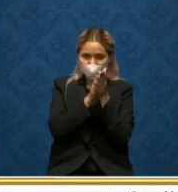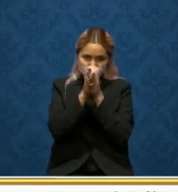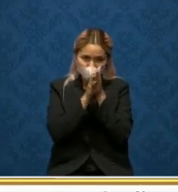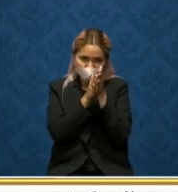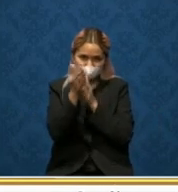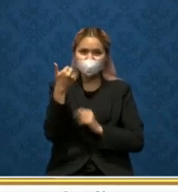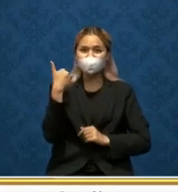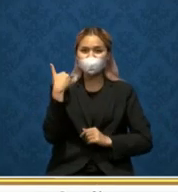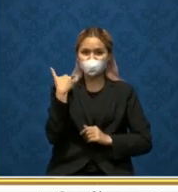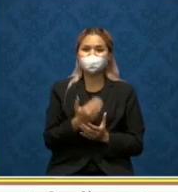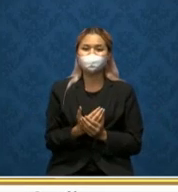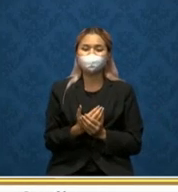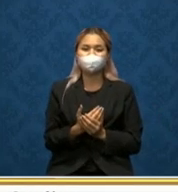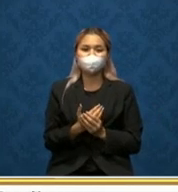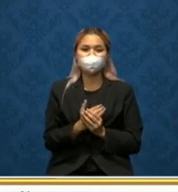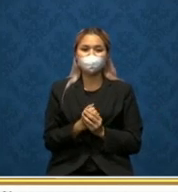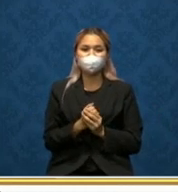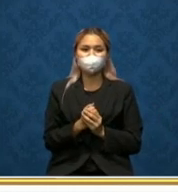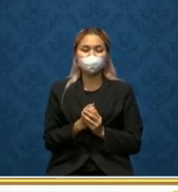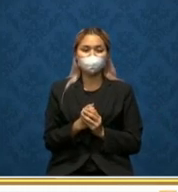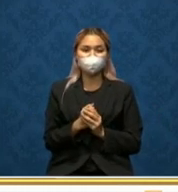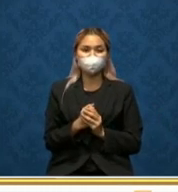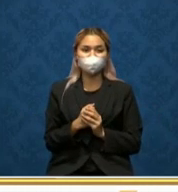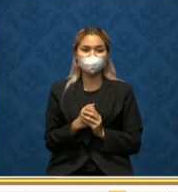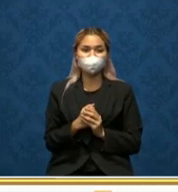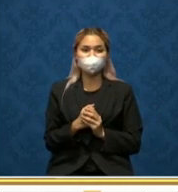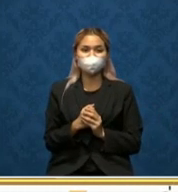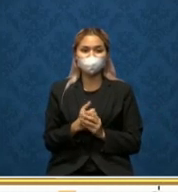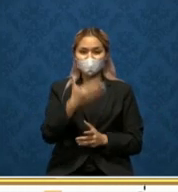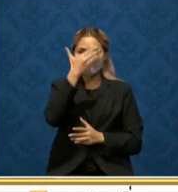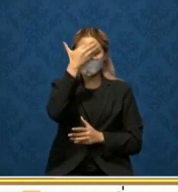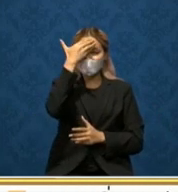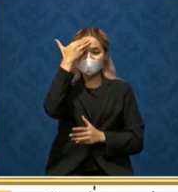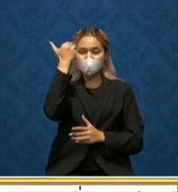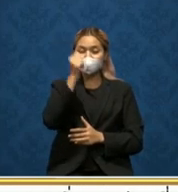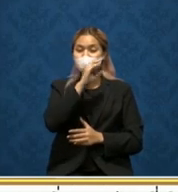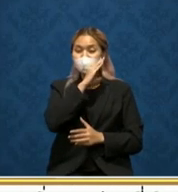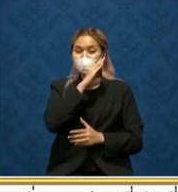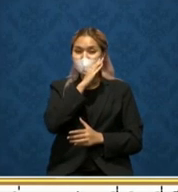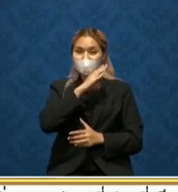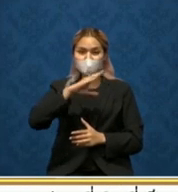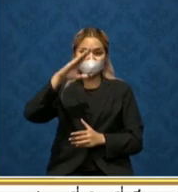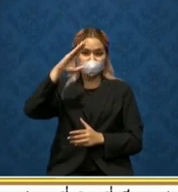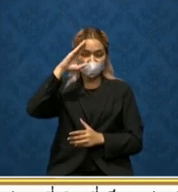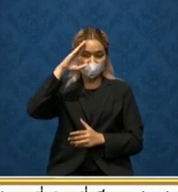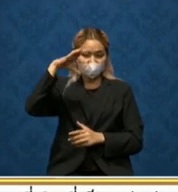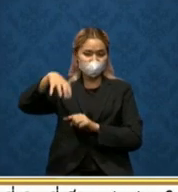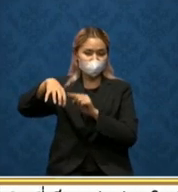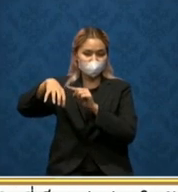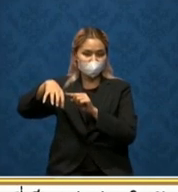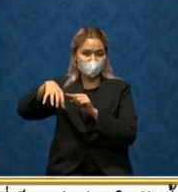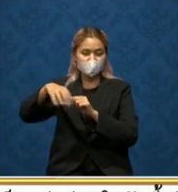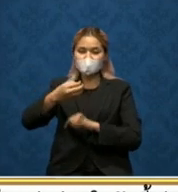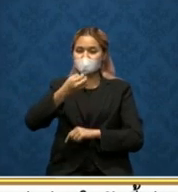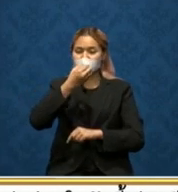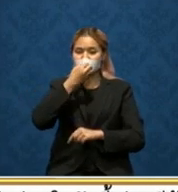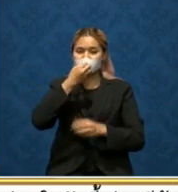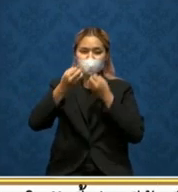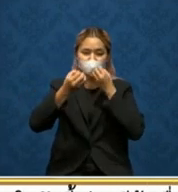ใจอ้อท่านประธานผมลืมบอกไปถ้าท่านจะไปที่สโมสรเนี่ยท่านกินได้เต็มที่นะครับไม่ต้องกังวลว่ากลับบ้านไม่ได้นะครับหา